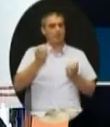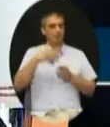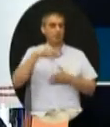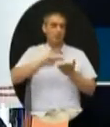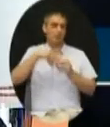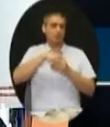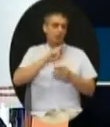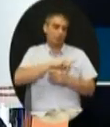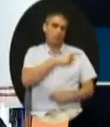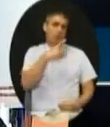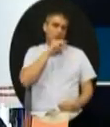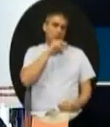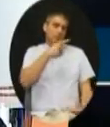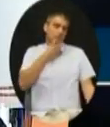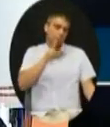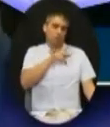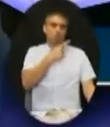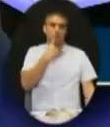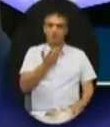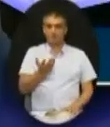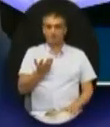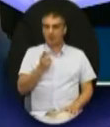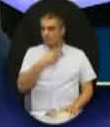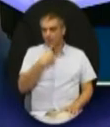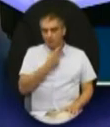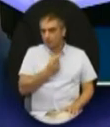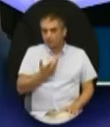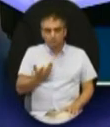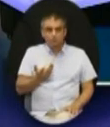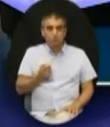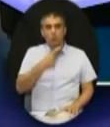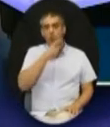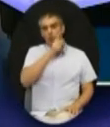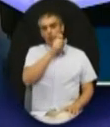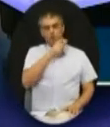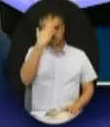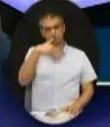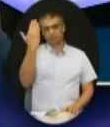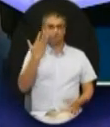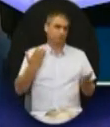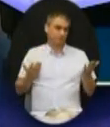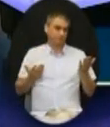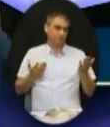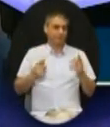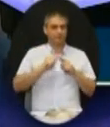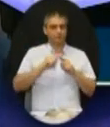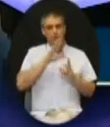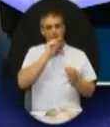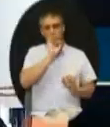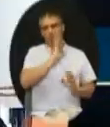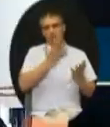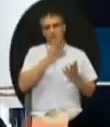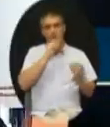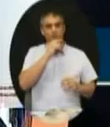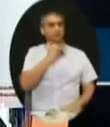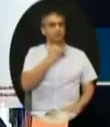אנגלי, הוא מתבטא כפי שהוא מתבטא. אבל כמו שאת אומרת, הוא דמות ידועה בז'אנר הזה. כן,